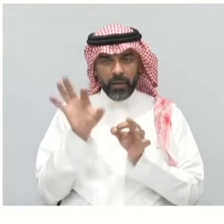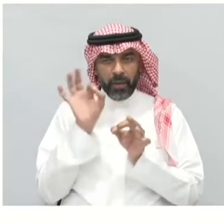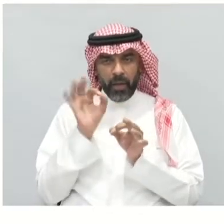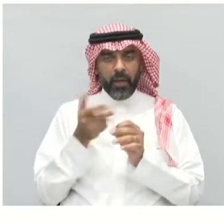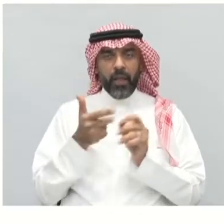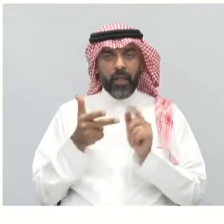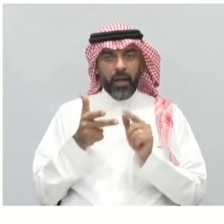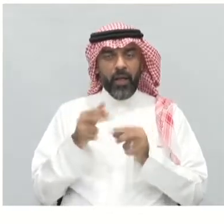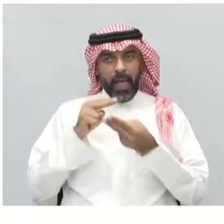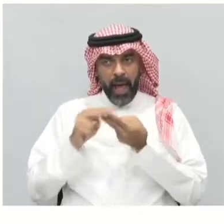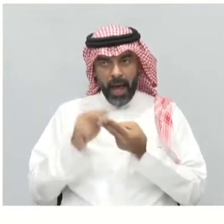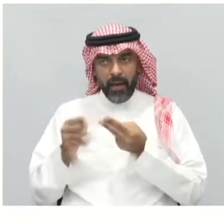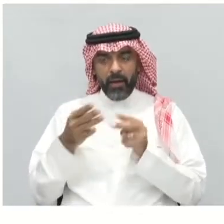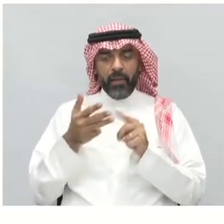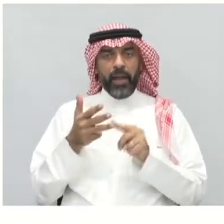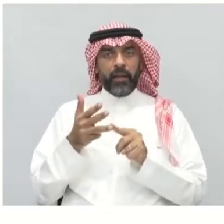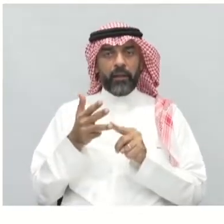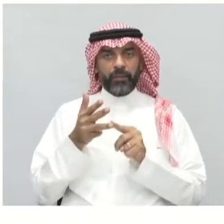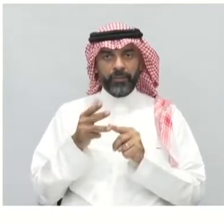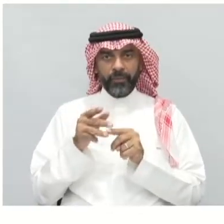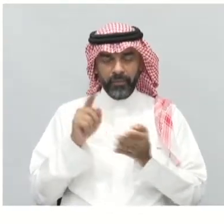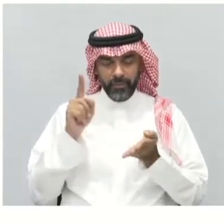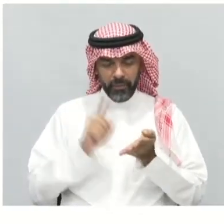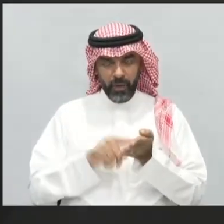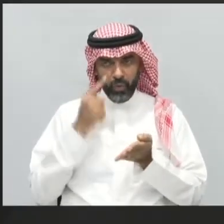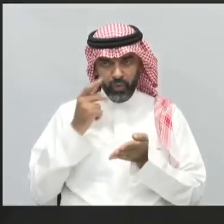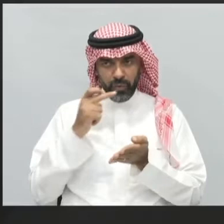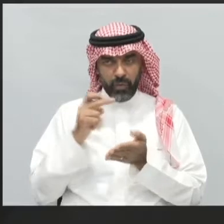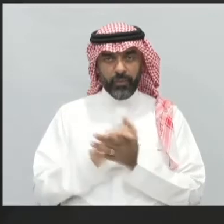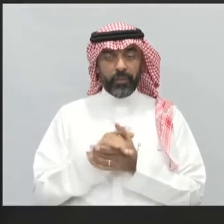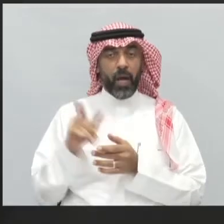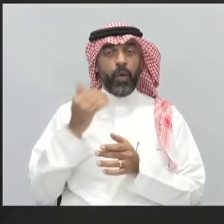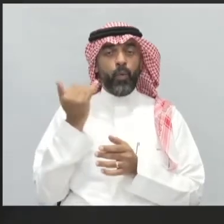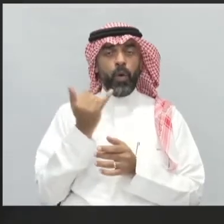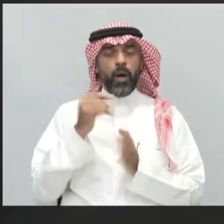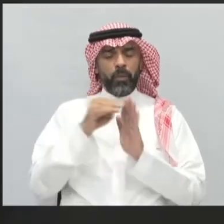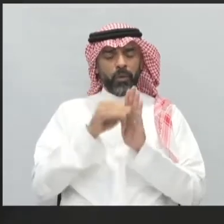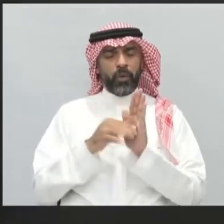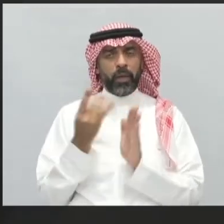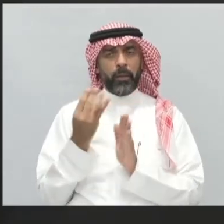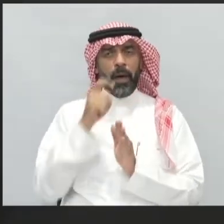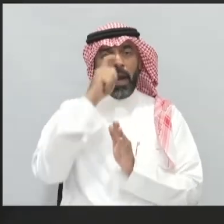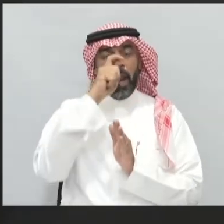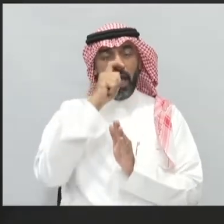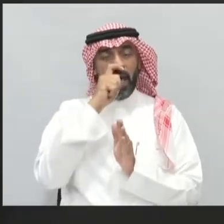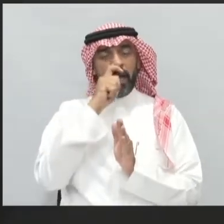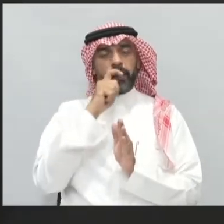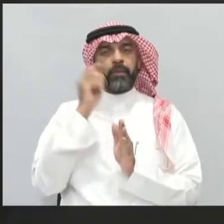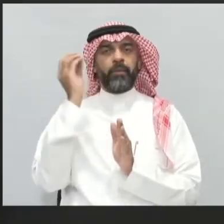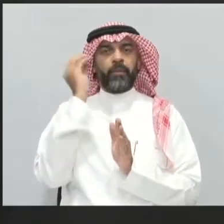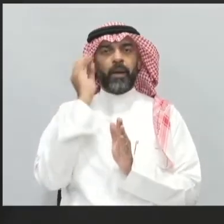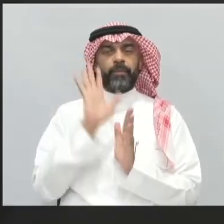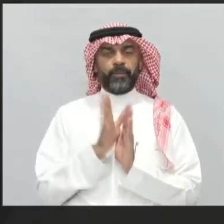مهمه جدا انا لما اقرا المساله قد لا افهم منها ولكن لما اتبع خطوات معينه